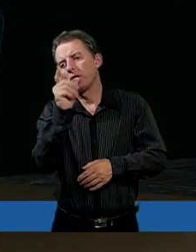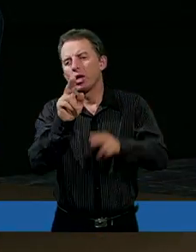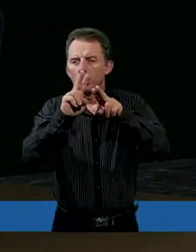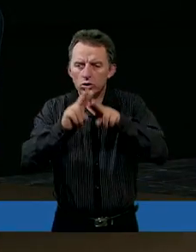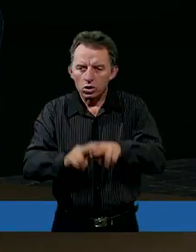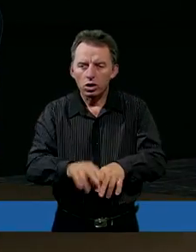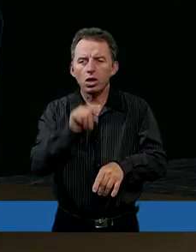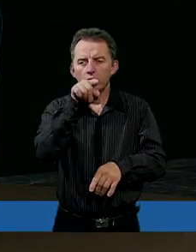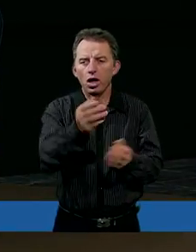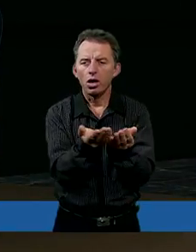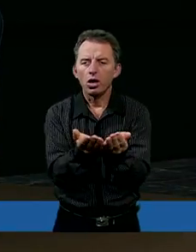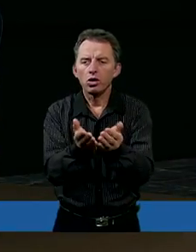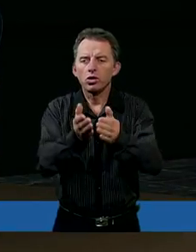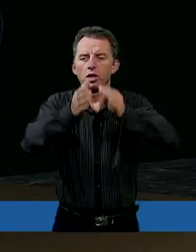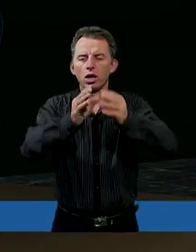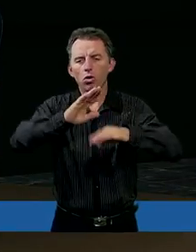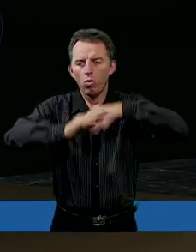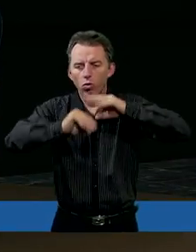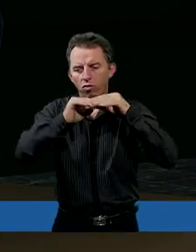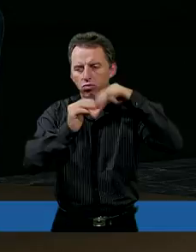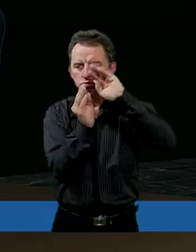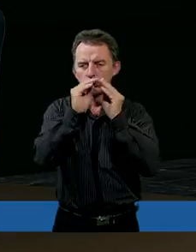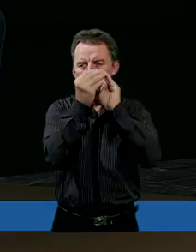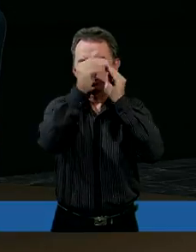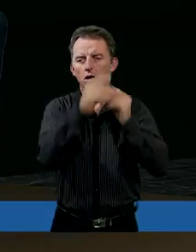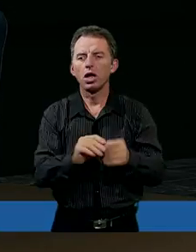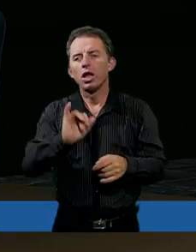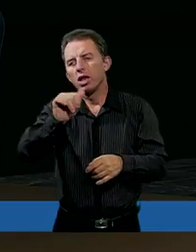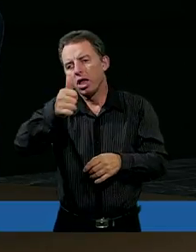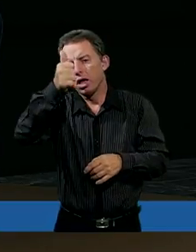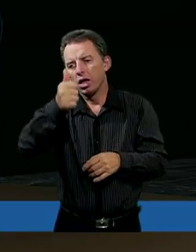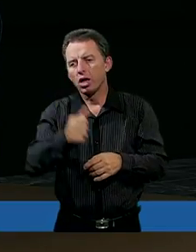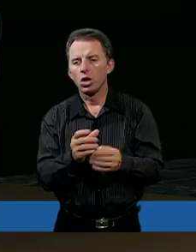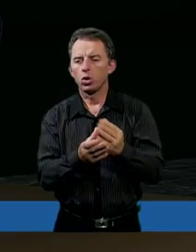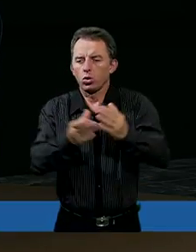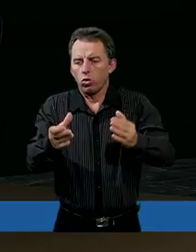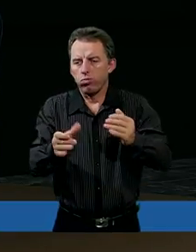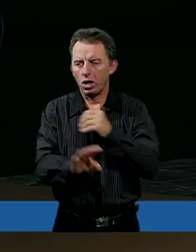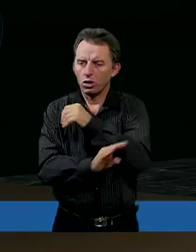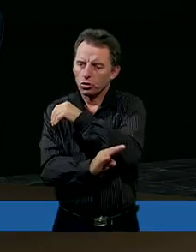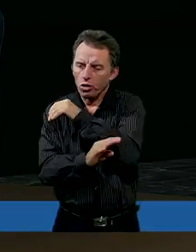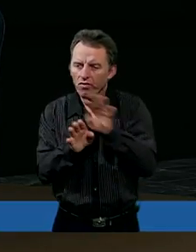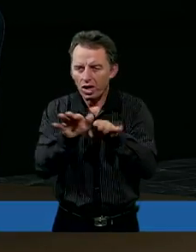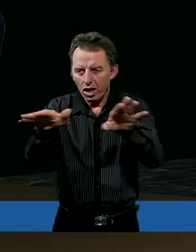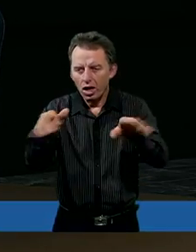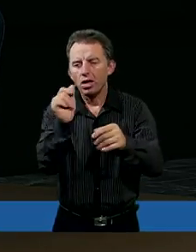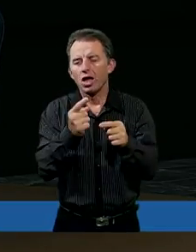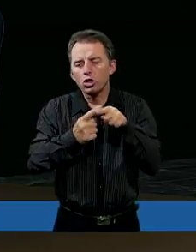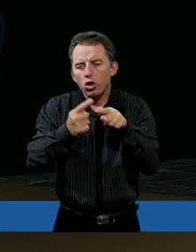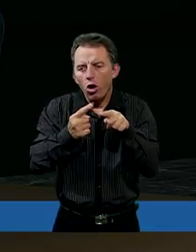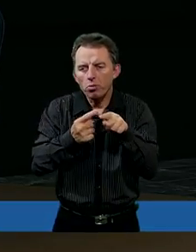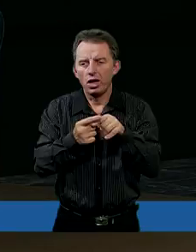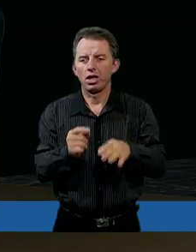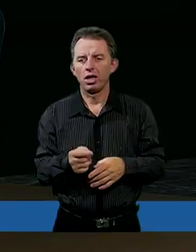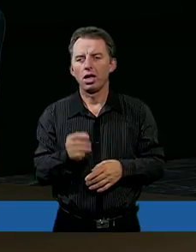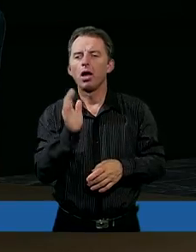zostało tam gniazdko uformowane. Najpierw z takich grubszych gałązek, później